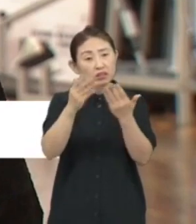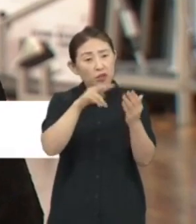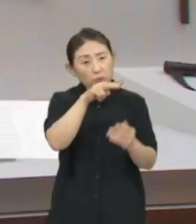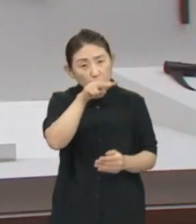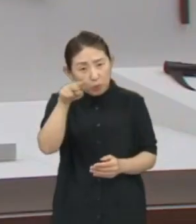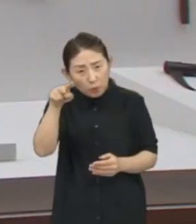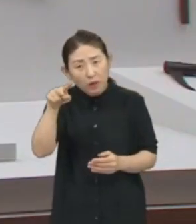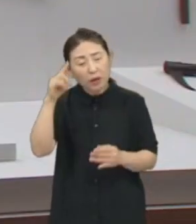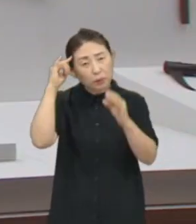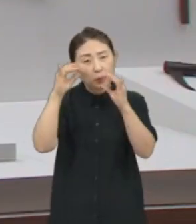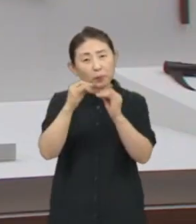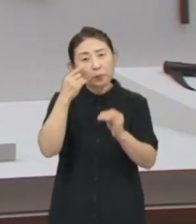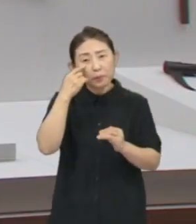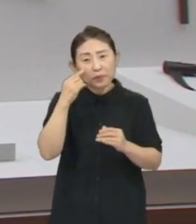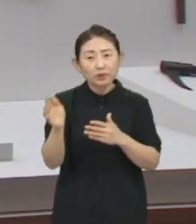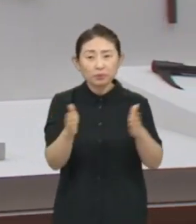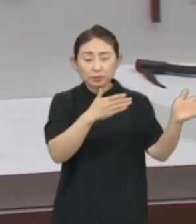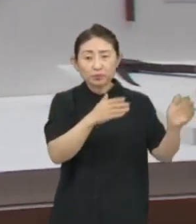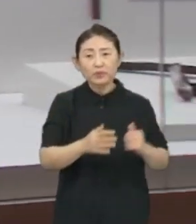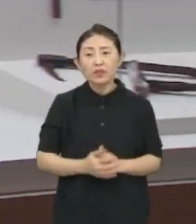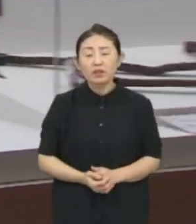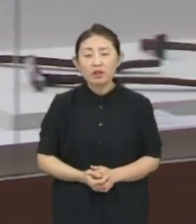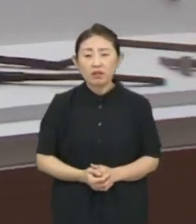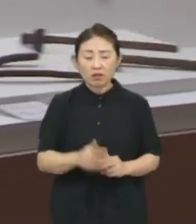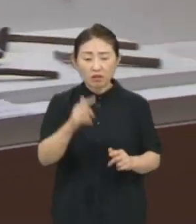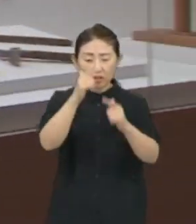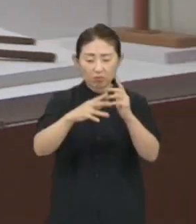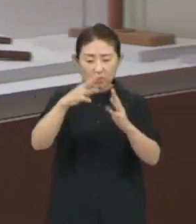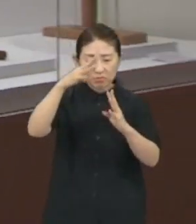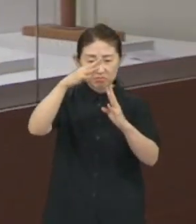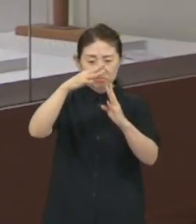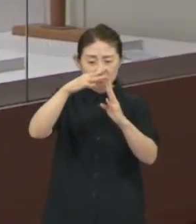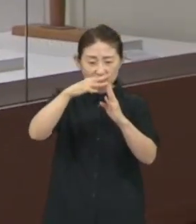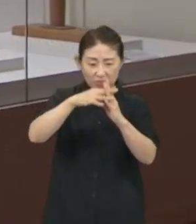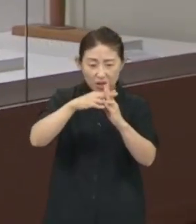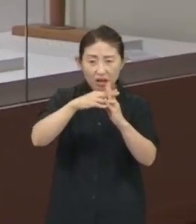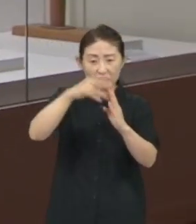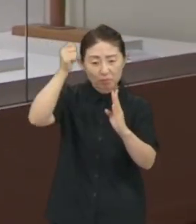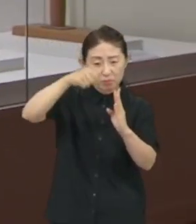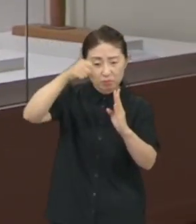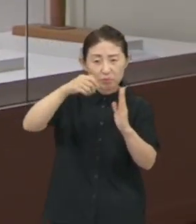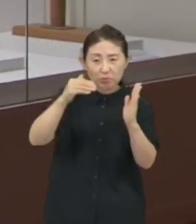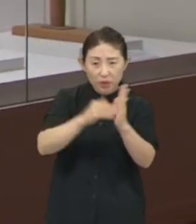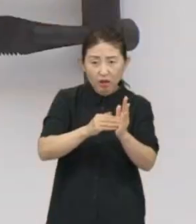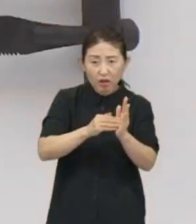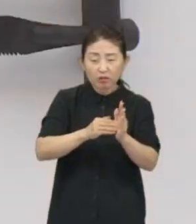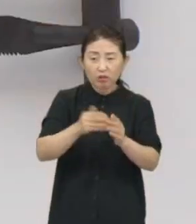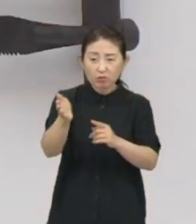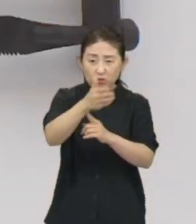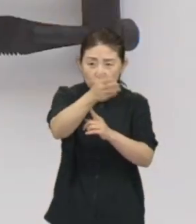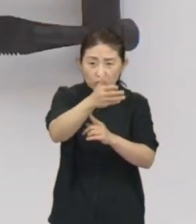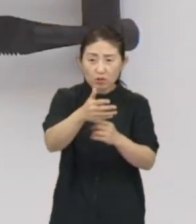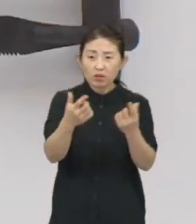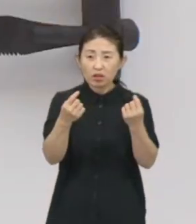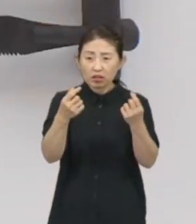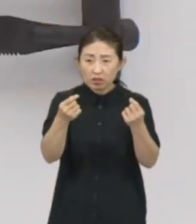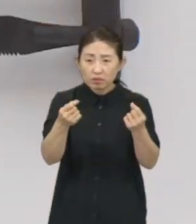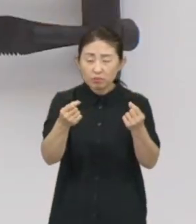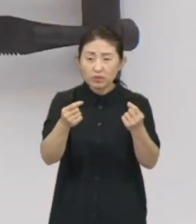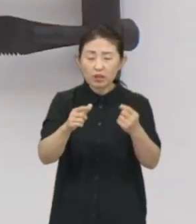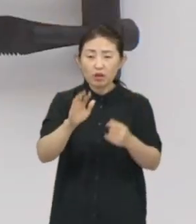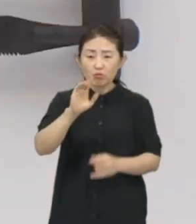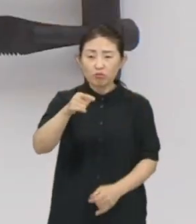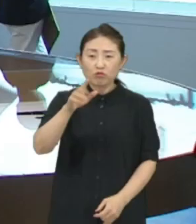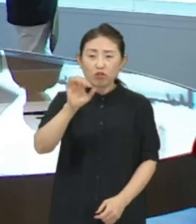바랍니다. 부재를 잇거나 맞출 때 사용하는 나무매부터 붕어처럼 생긴 붕어톱과 탕갯줄이